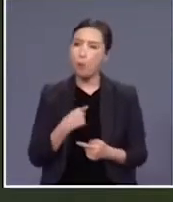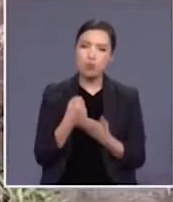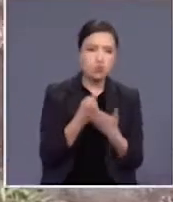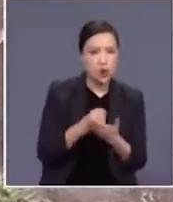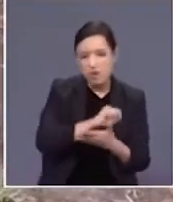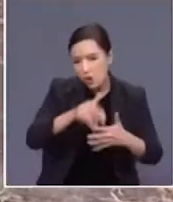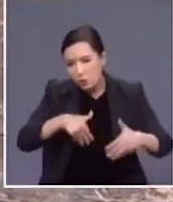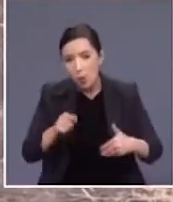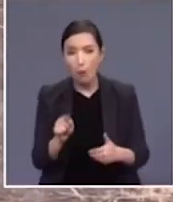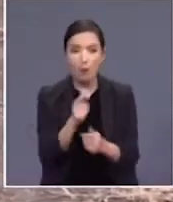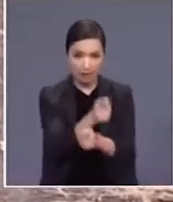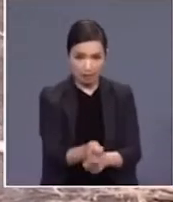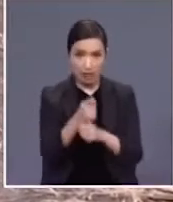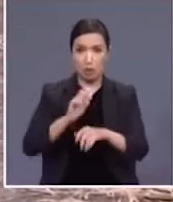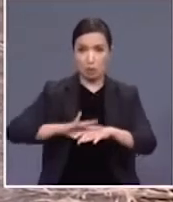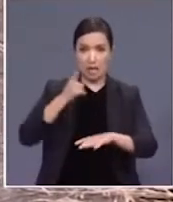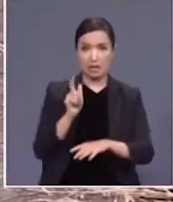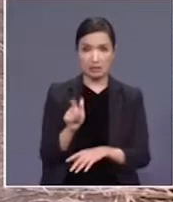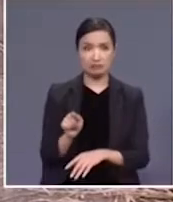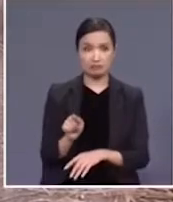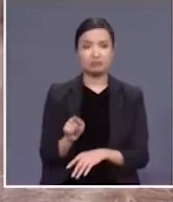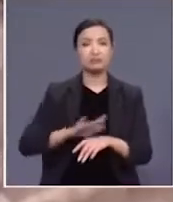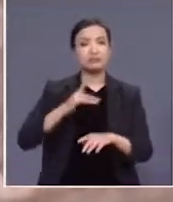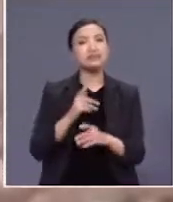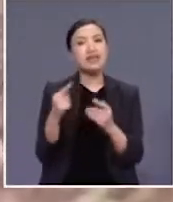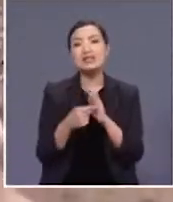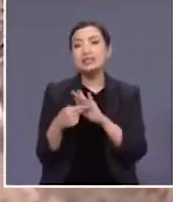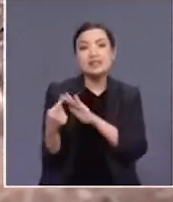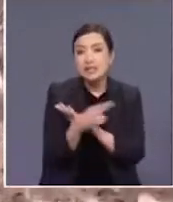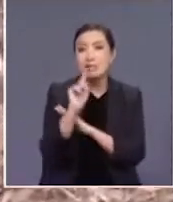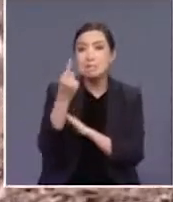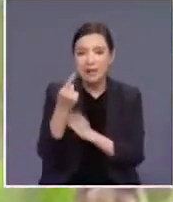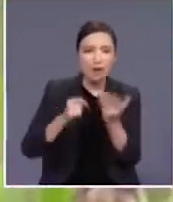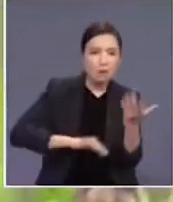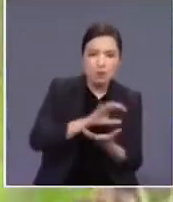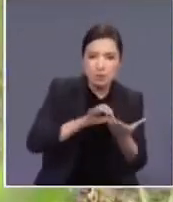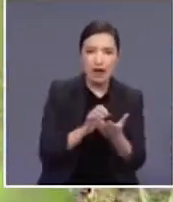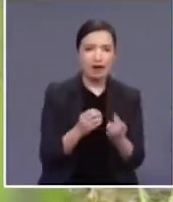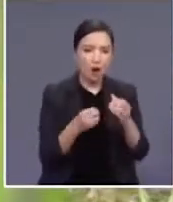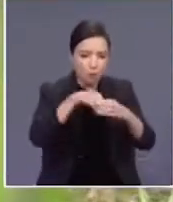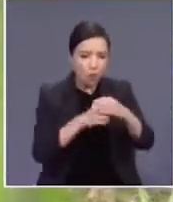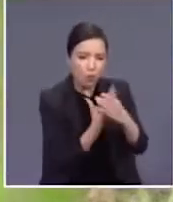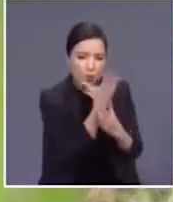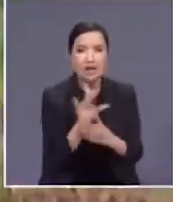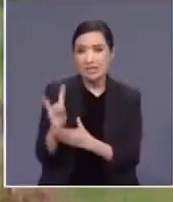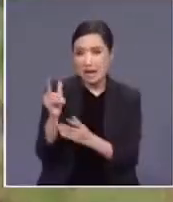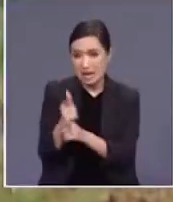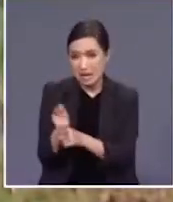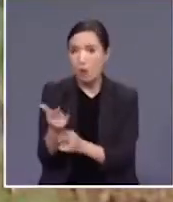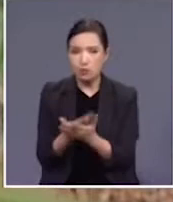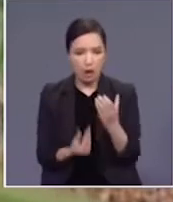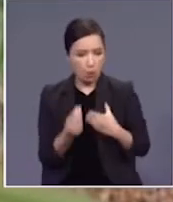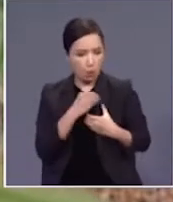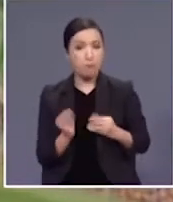ษตรอินทรีย์อีกด้วยนะครับการทำเกษตรทฤษฎีใหม่ผสมผสานกับการเลี้ยงสัตว์ก็จะช่วยเพิ่มรายได้ขึ้นอย่างแน่นอนนะครับมากกว่าเ